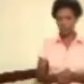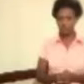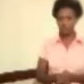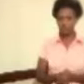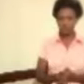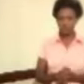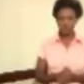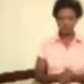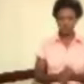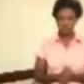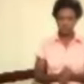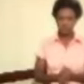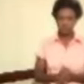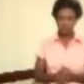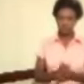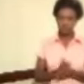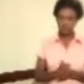Merci.